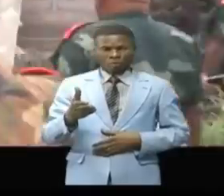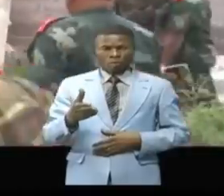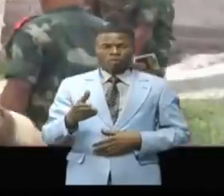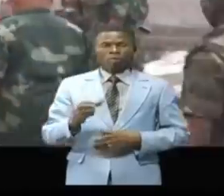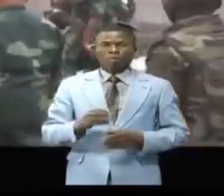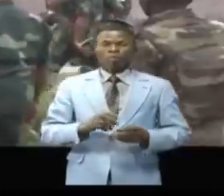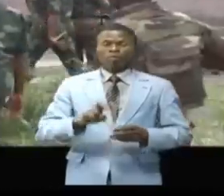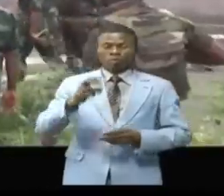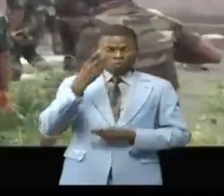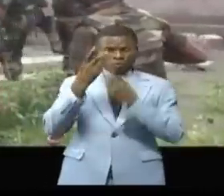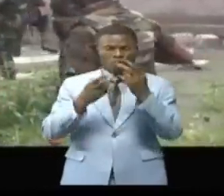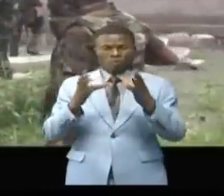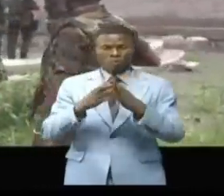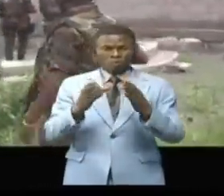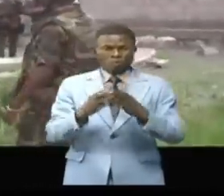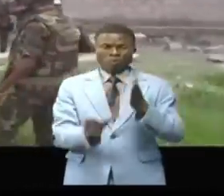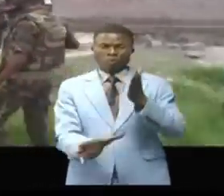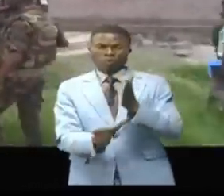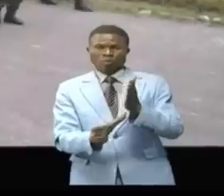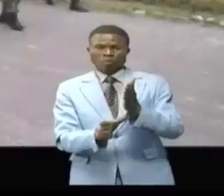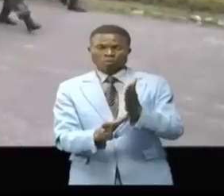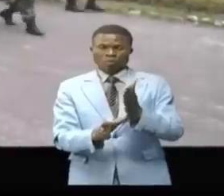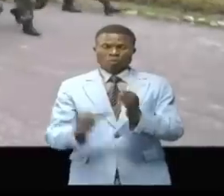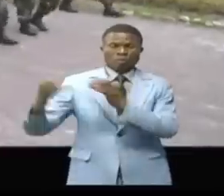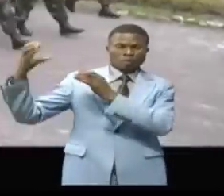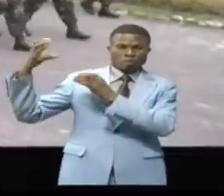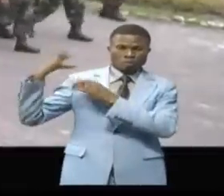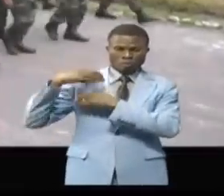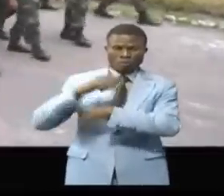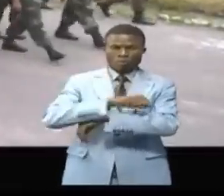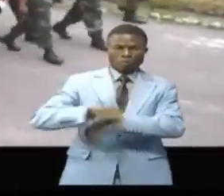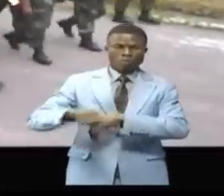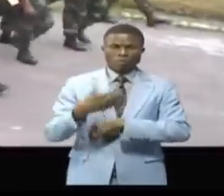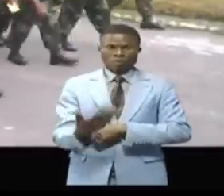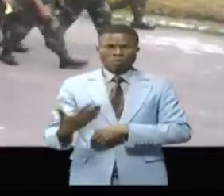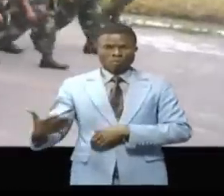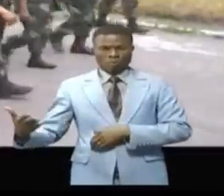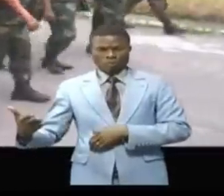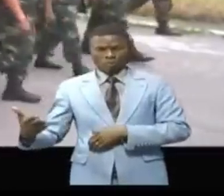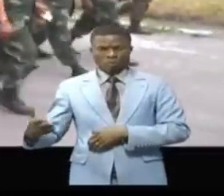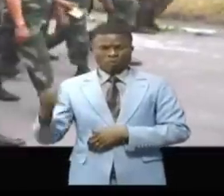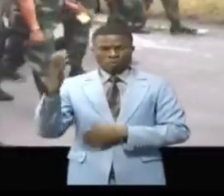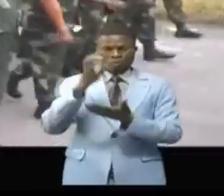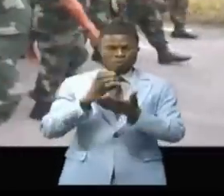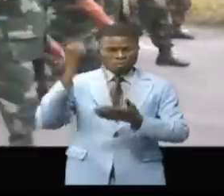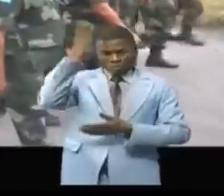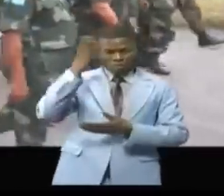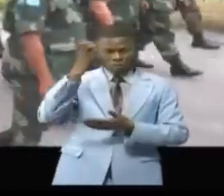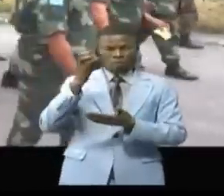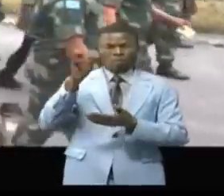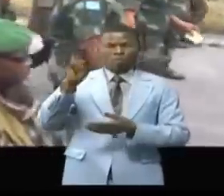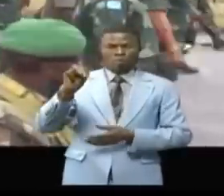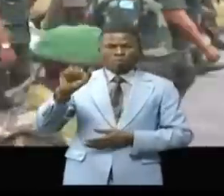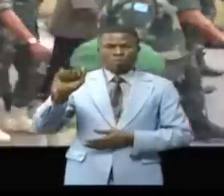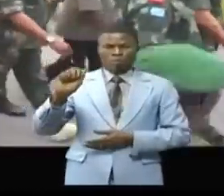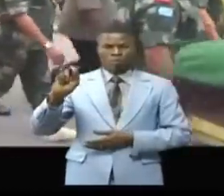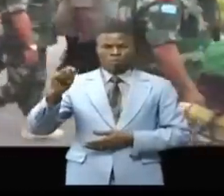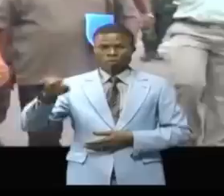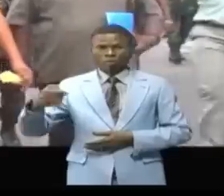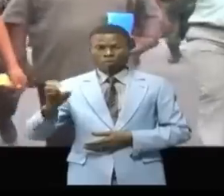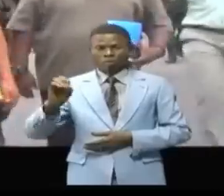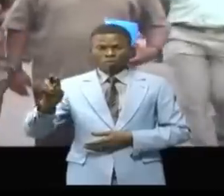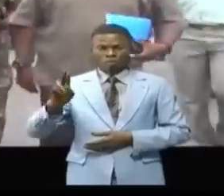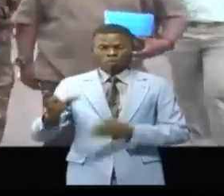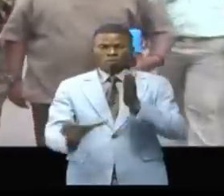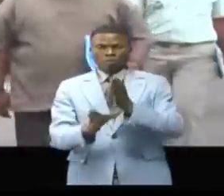accompagné dans sa visite de son adjoint chargé de l'administration logistique, le général-major Kasonga Sibango-Léon Richard, et du